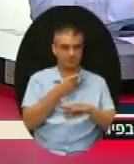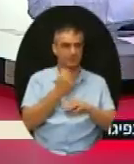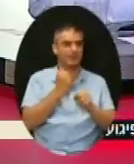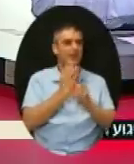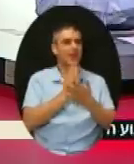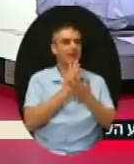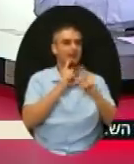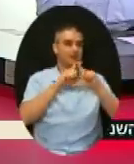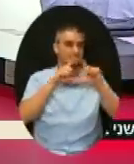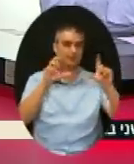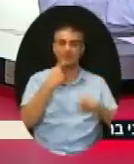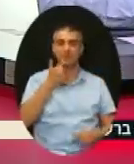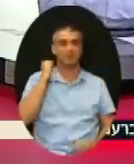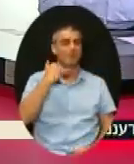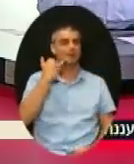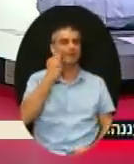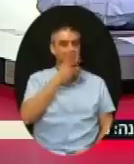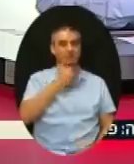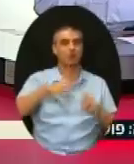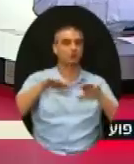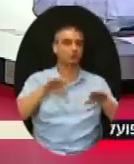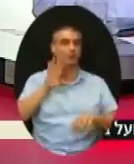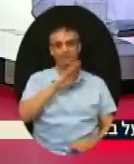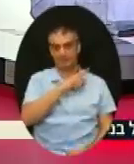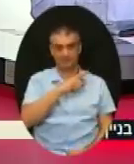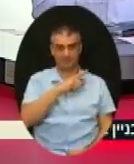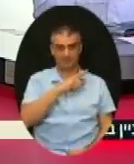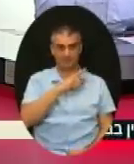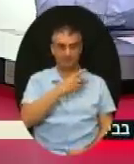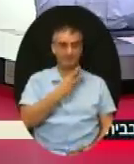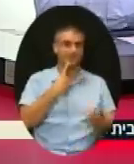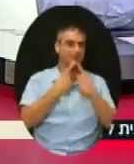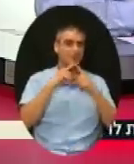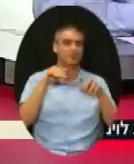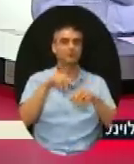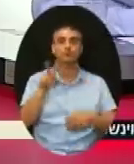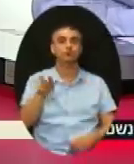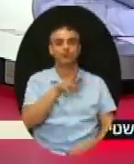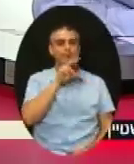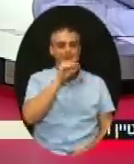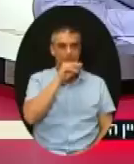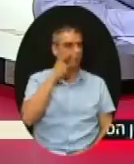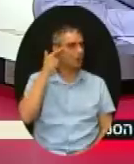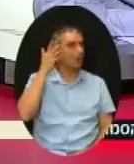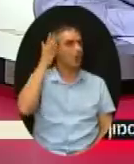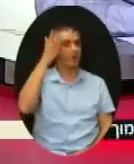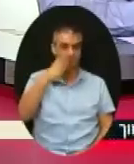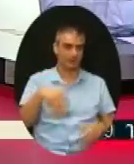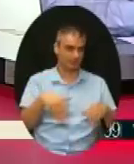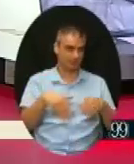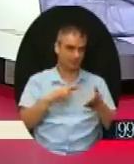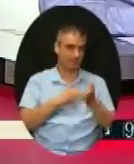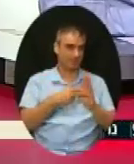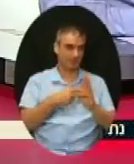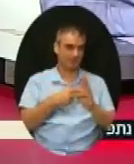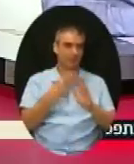לנו את הדברים שאמרו אתמול יצחק הרצוג וראש הממשלה נתניהו בדיון במליאה, שניהם התייחסו לאופק המדיני הזה, כל אחד